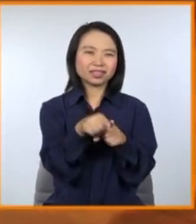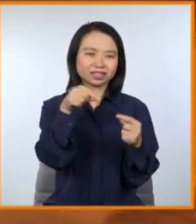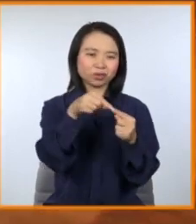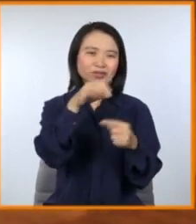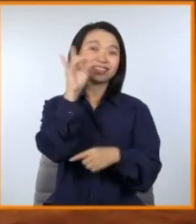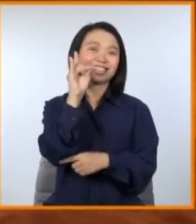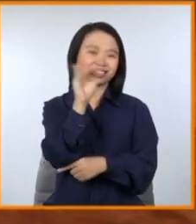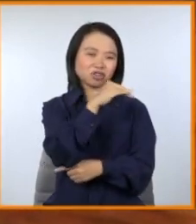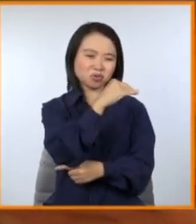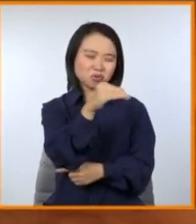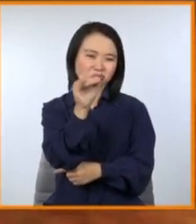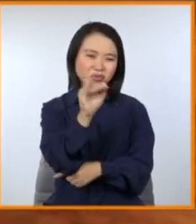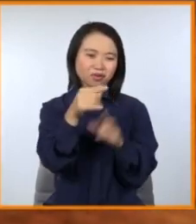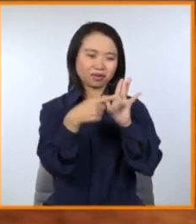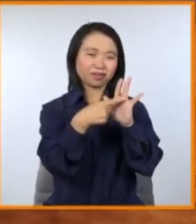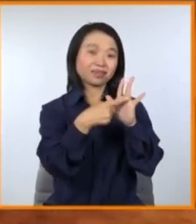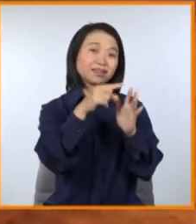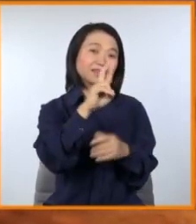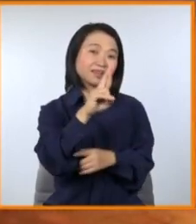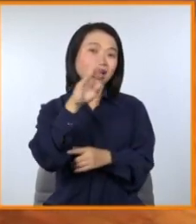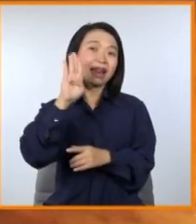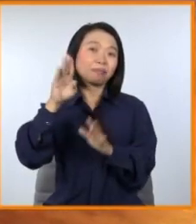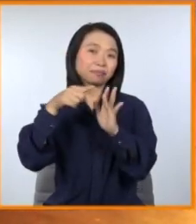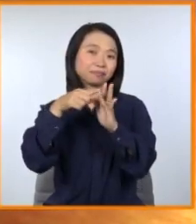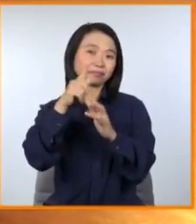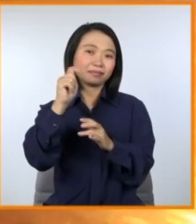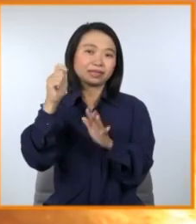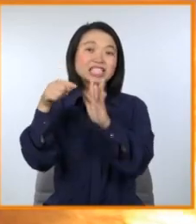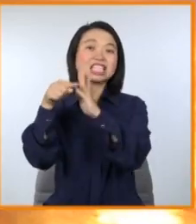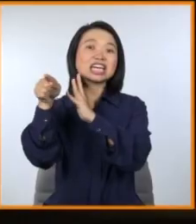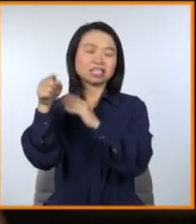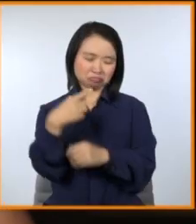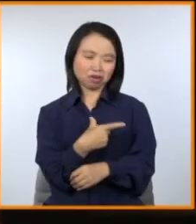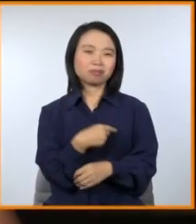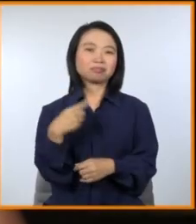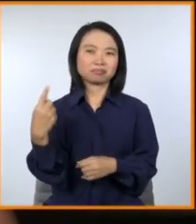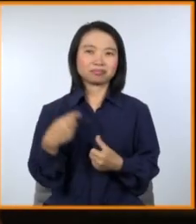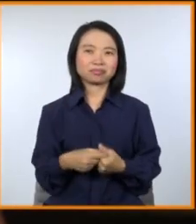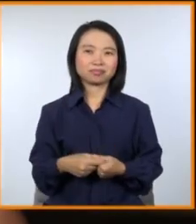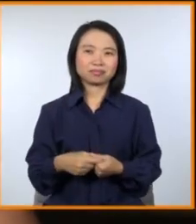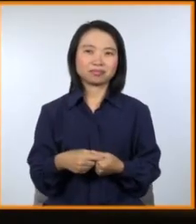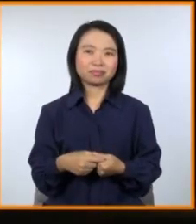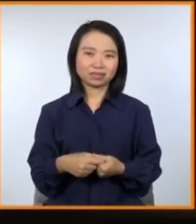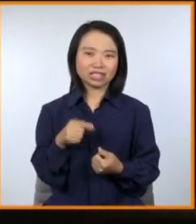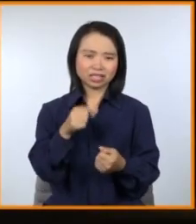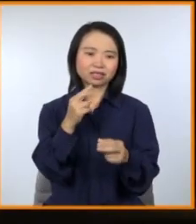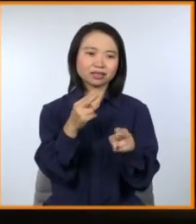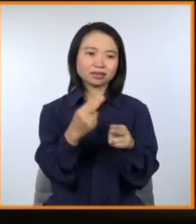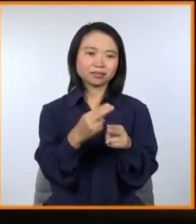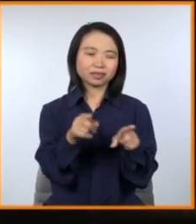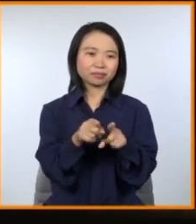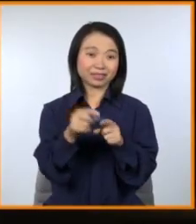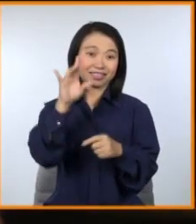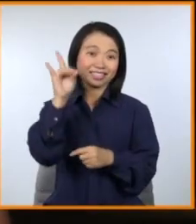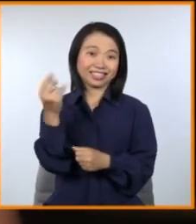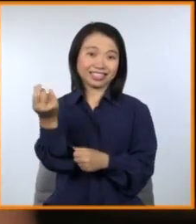ลด์ค่ะในพระเอกในเรื่องนั้นคือเขาเลี้ยงอยู่3ตัวคือบูเอโคชาลีบูจะเป็นรองหัวหน้า